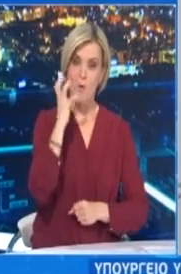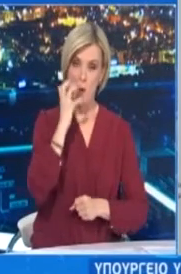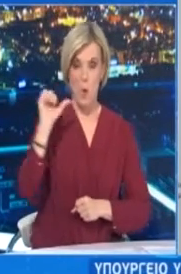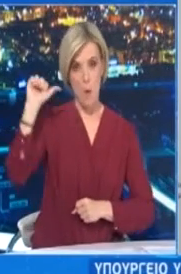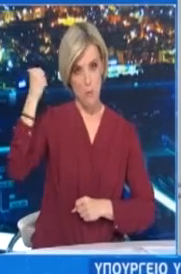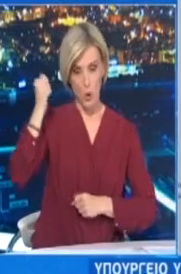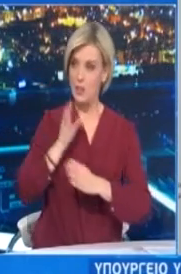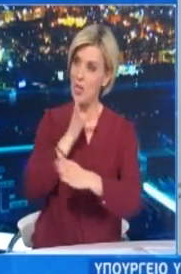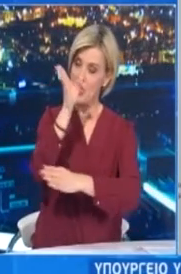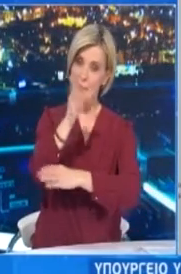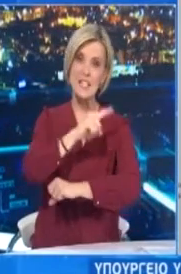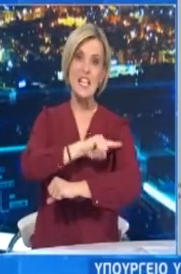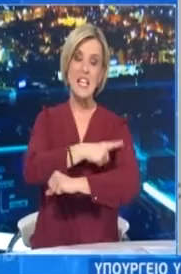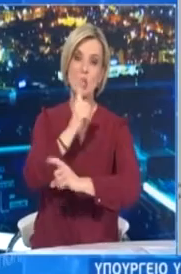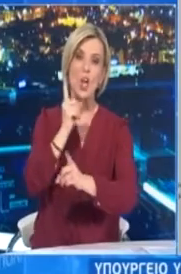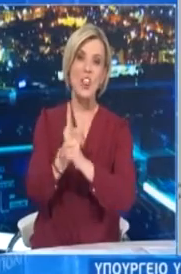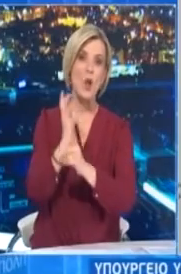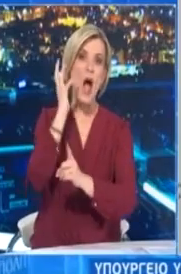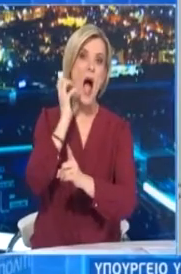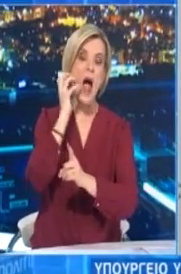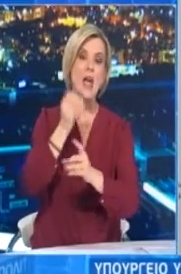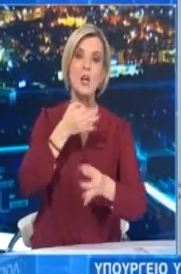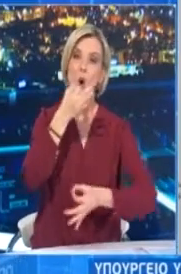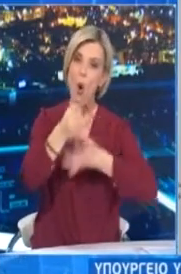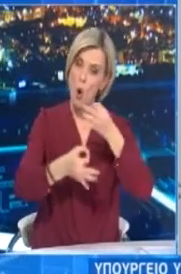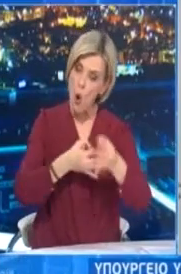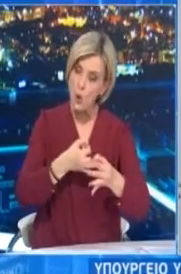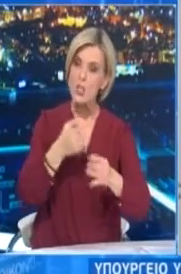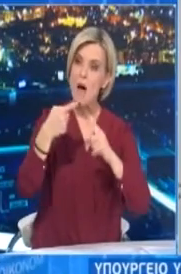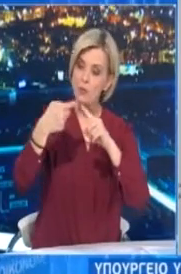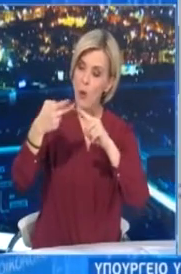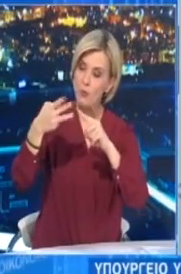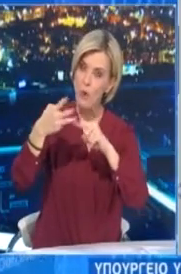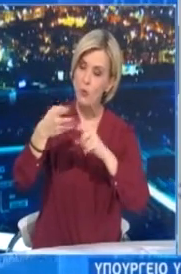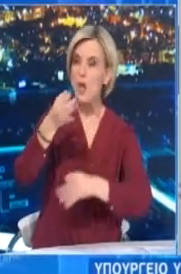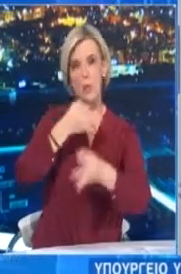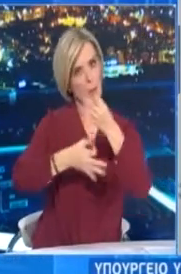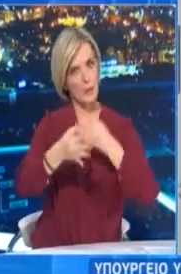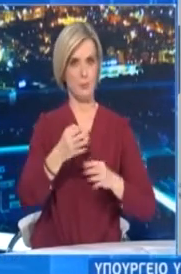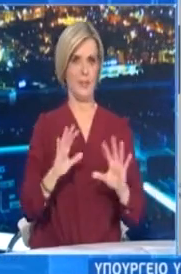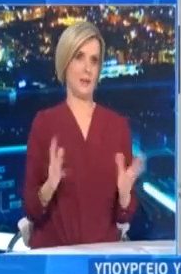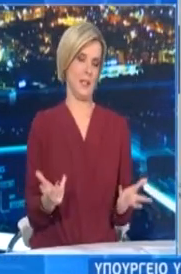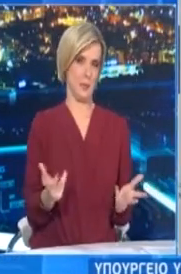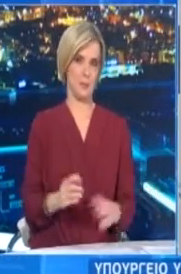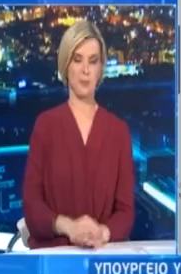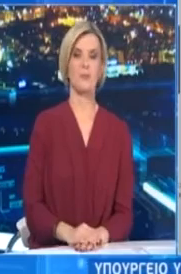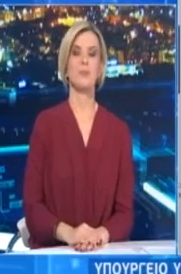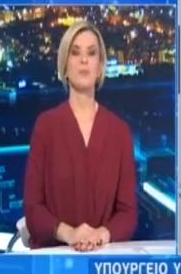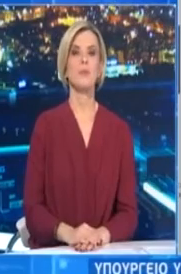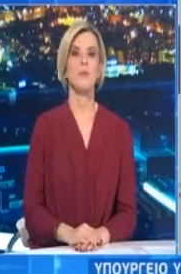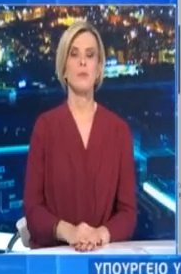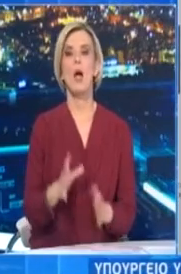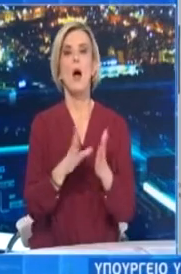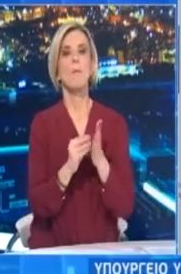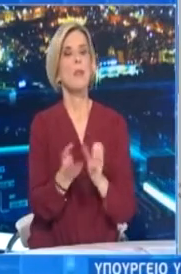συμβουλεύονται προηγουμένως στον αλλεργιολόγο που τους παρακολουθεί. Η ύπαρξη προηγούμενου ιστορικού άμεσης αλλεργικής αντίδρασης σε άλλο